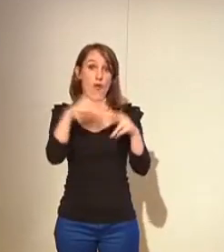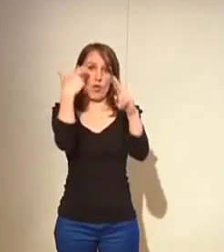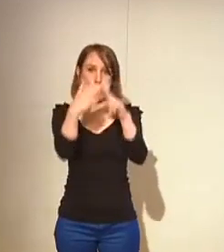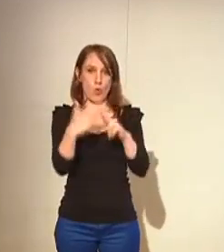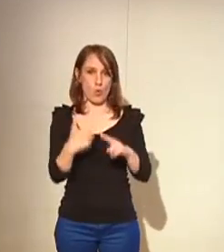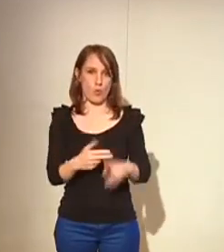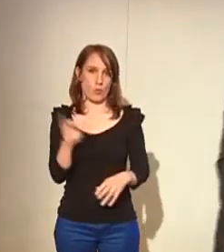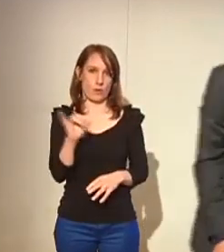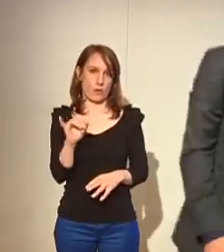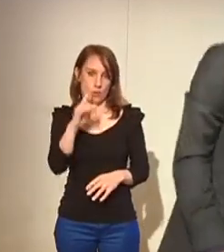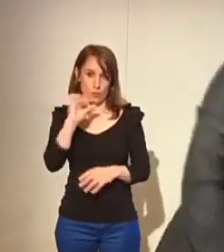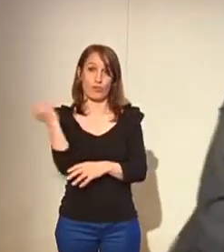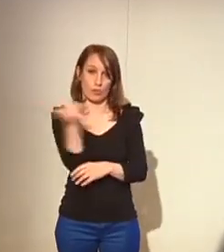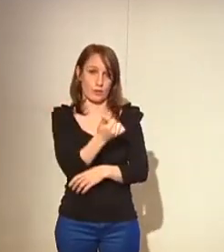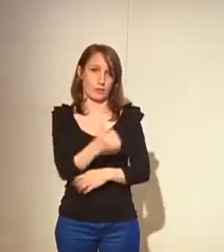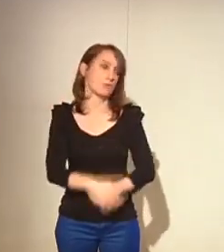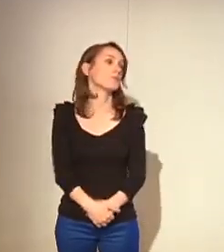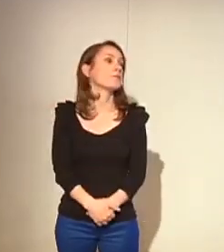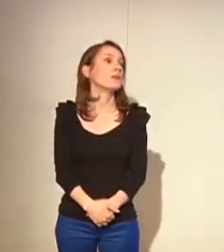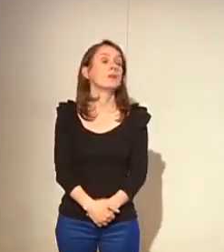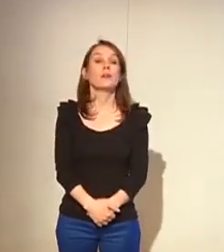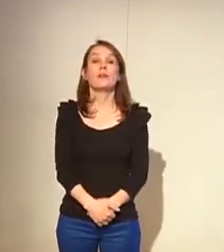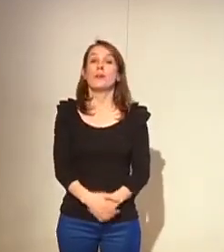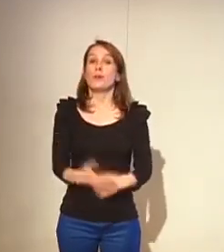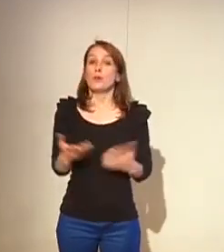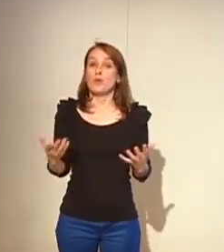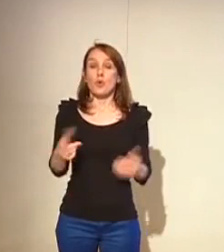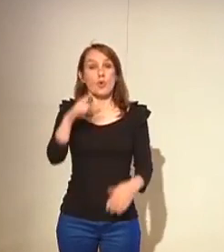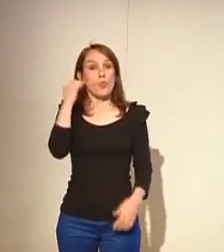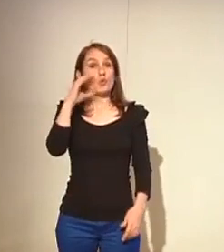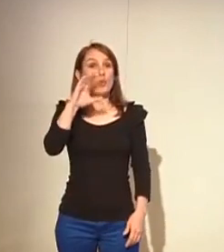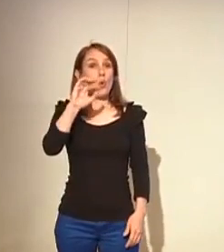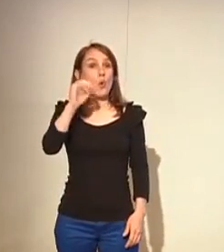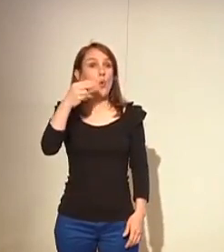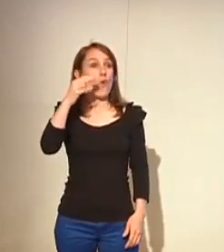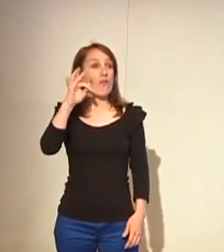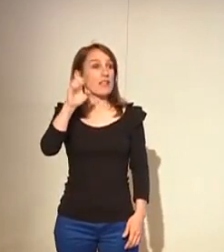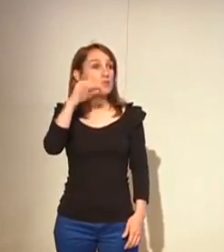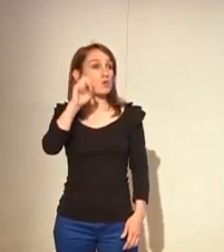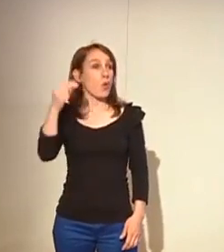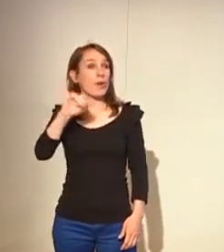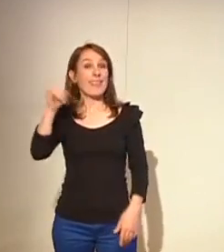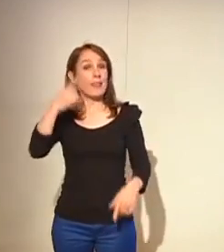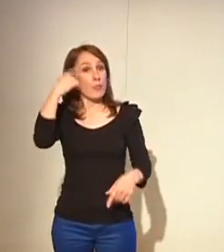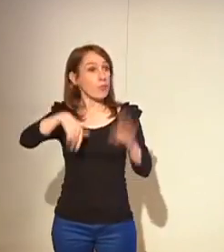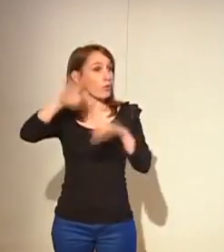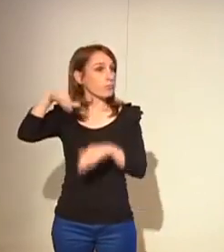pour chacun donc monsieur confesson qui vote